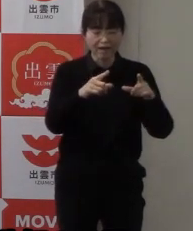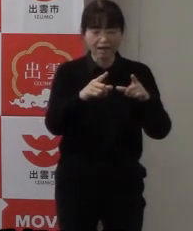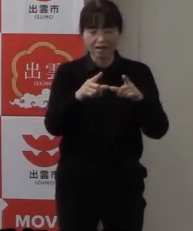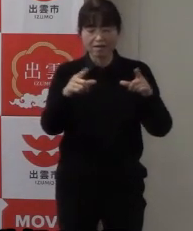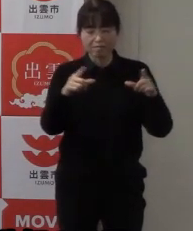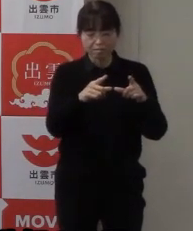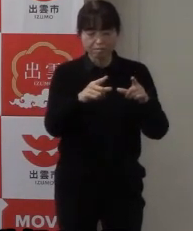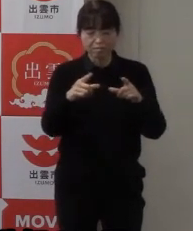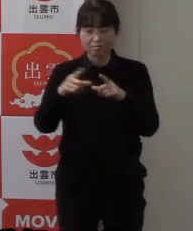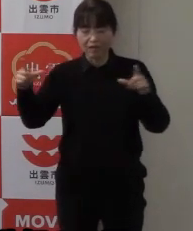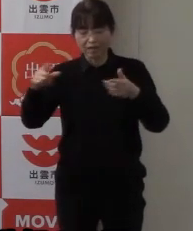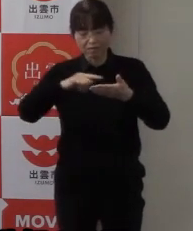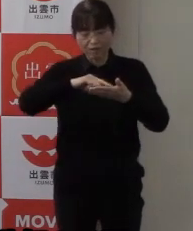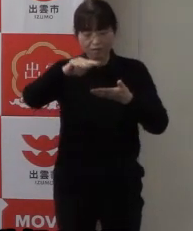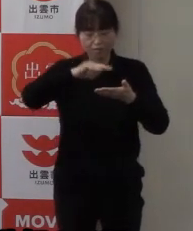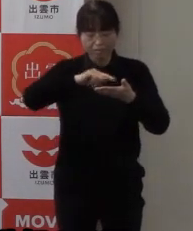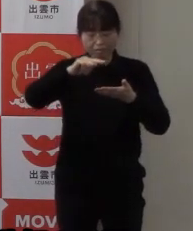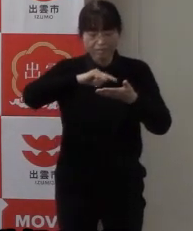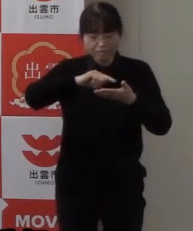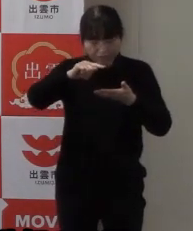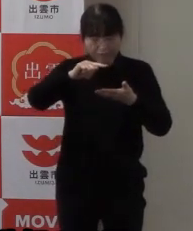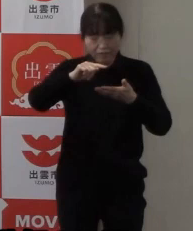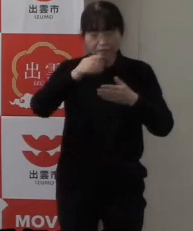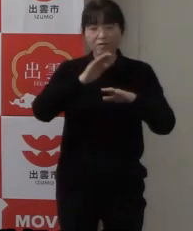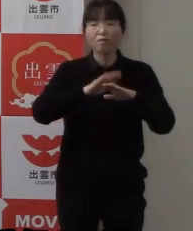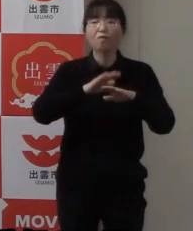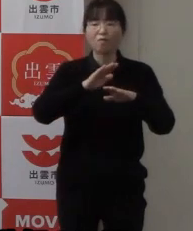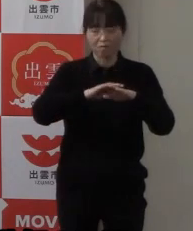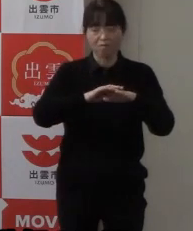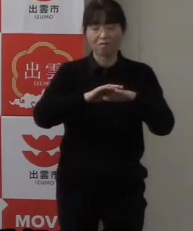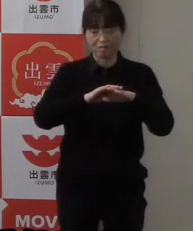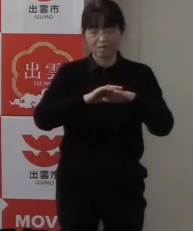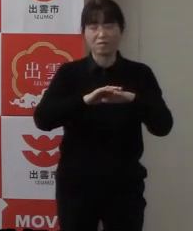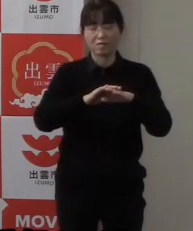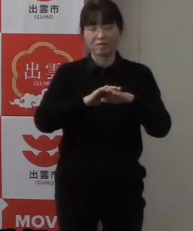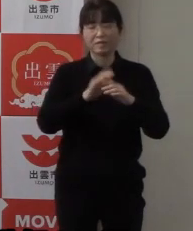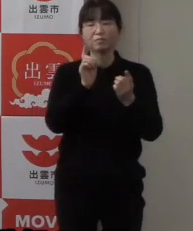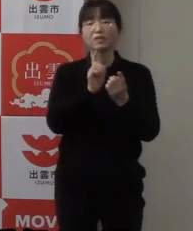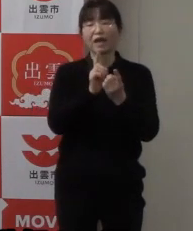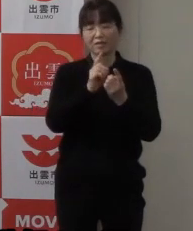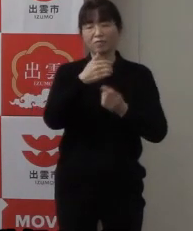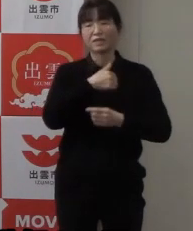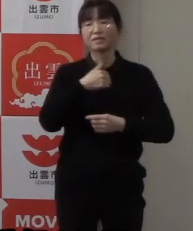ういう今縦スクロールが主流でありますので、それに対応する